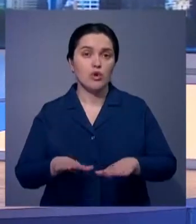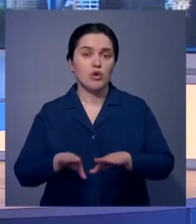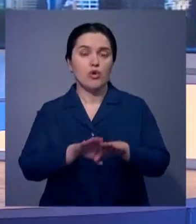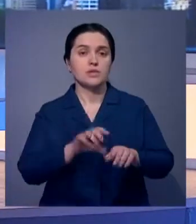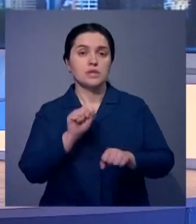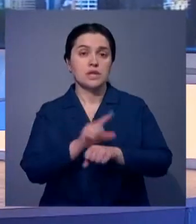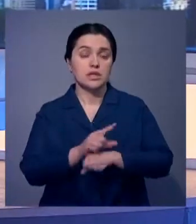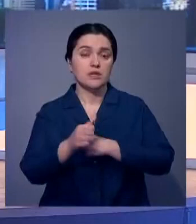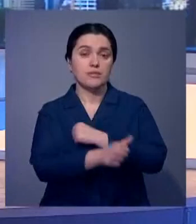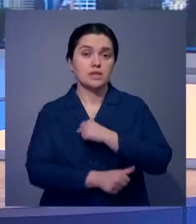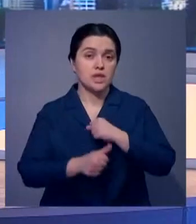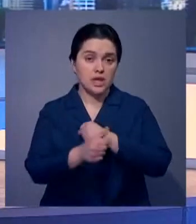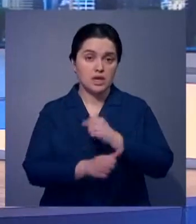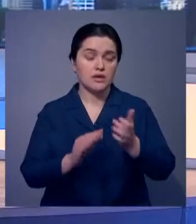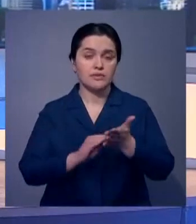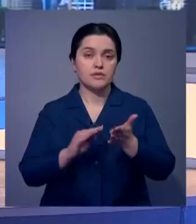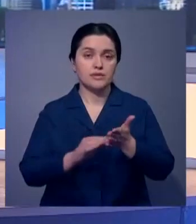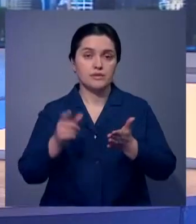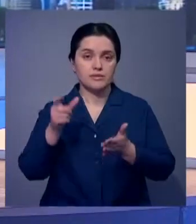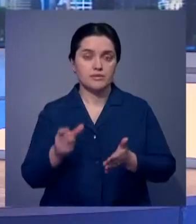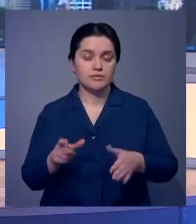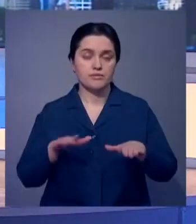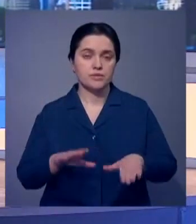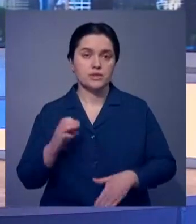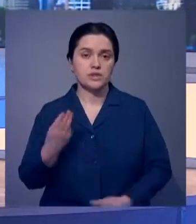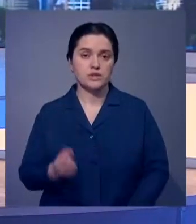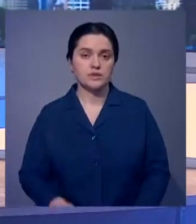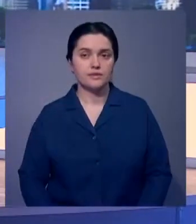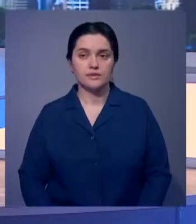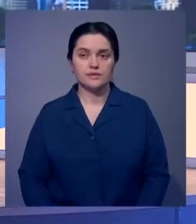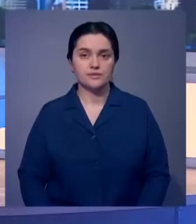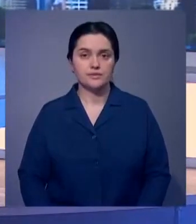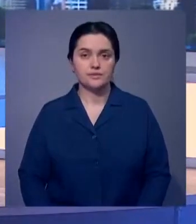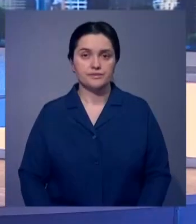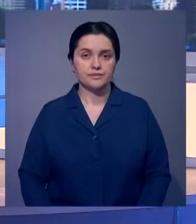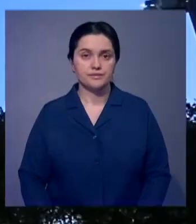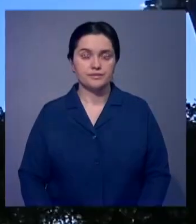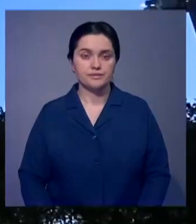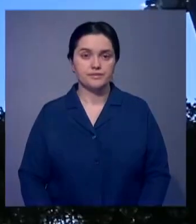намерены решать общие задачи, в материале нашего собственного корреспондента в США Майра Абдрахмановой.